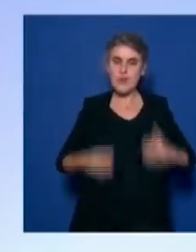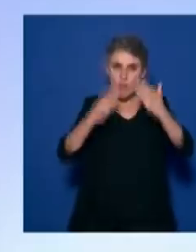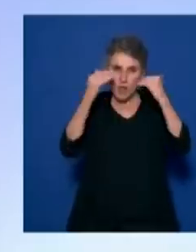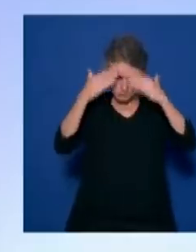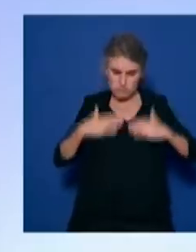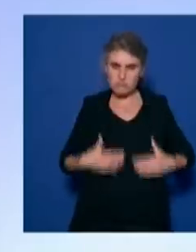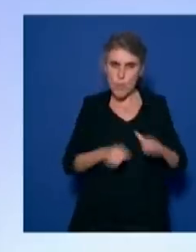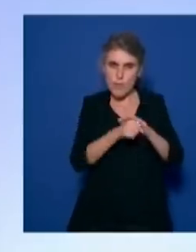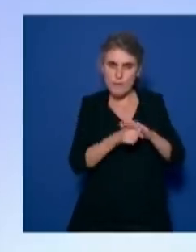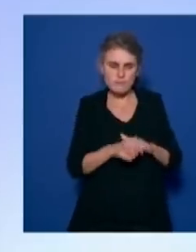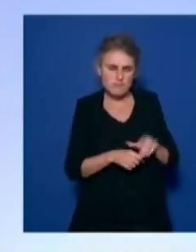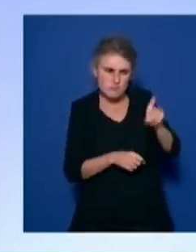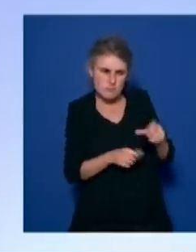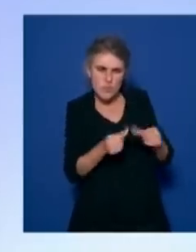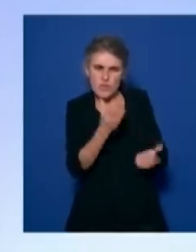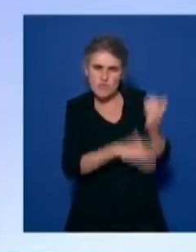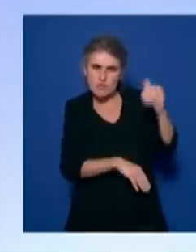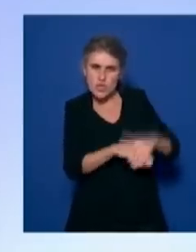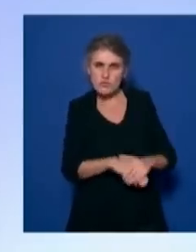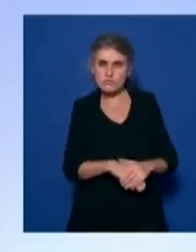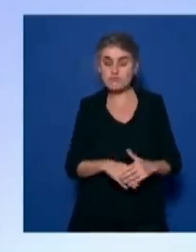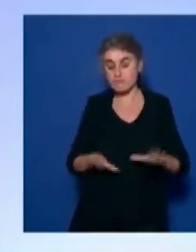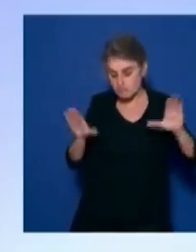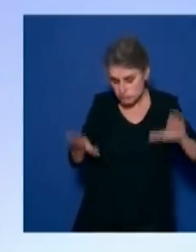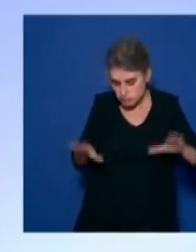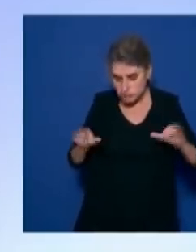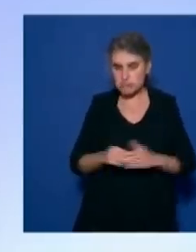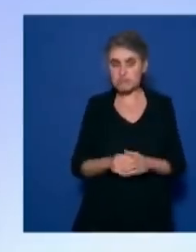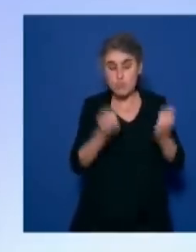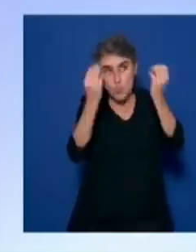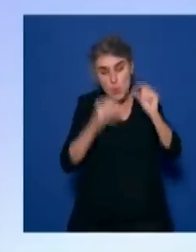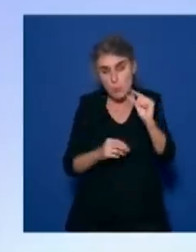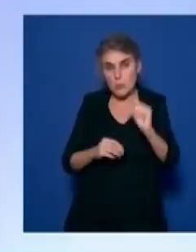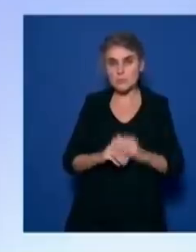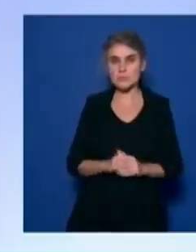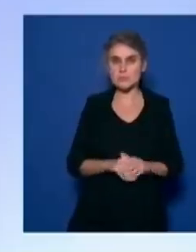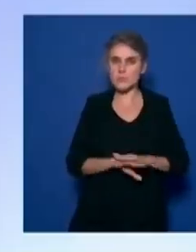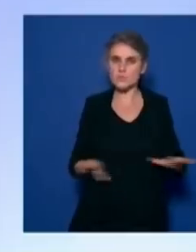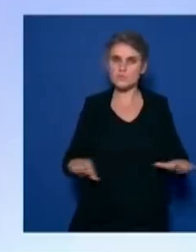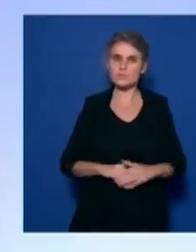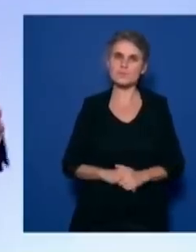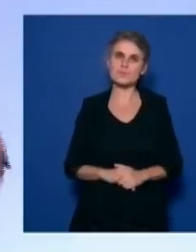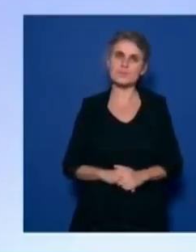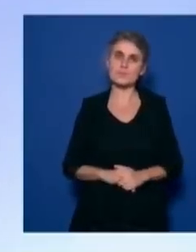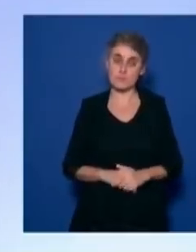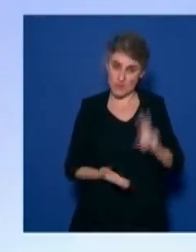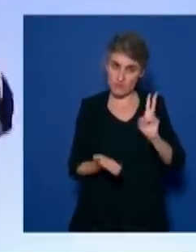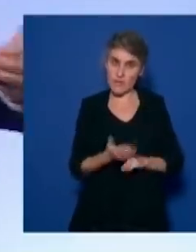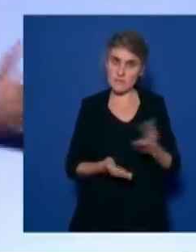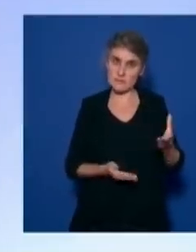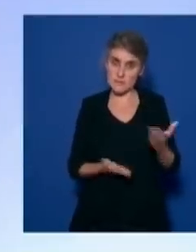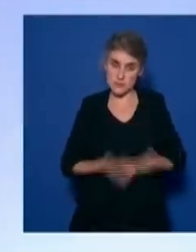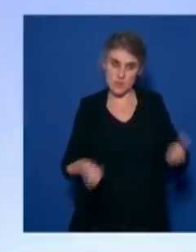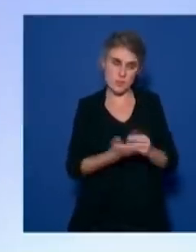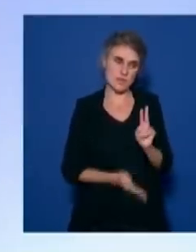les prières certains cours voilà le renseignement c'est une réalité nous devons la